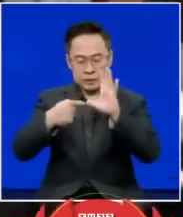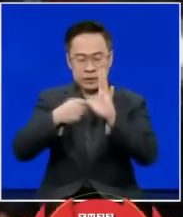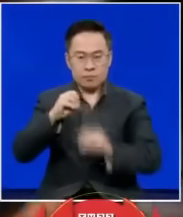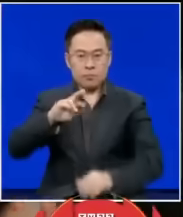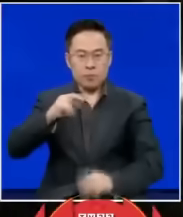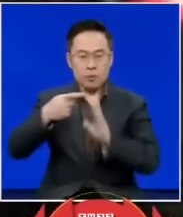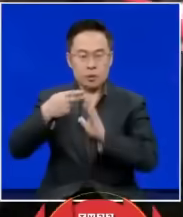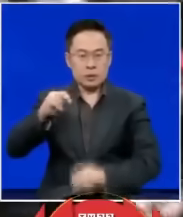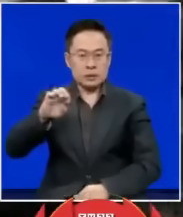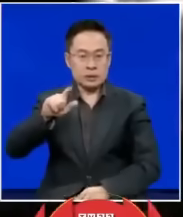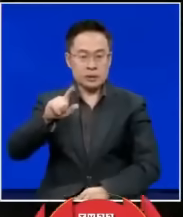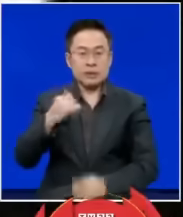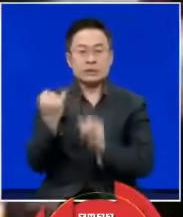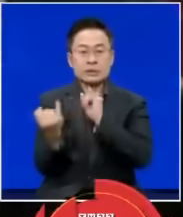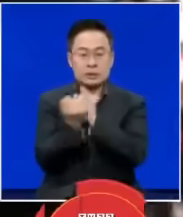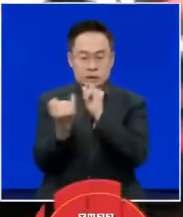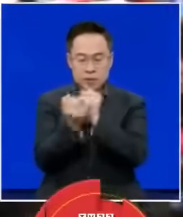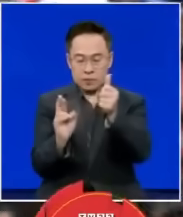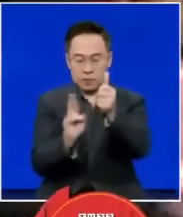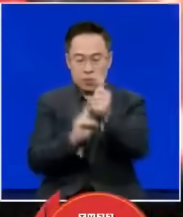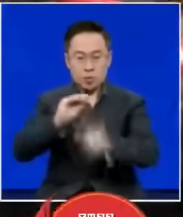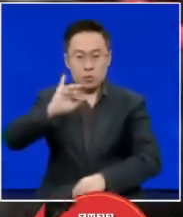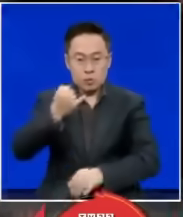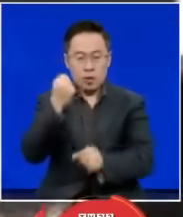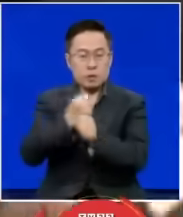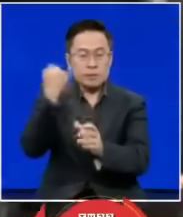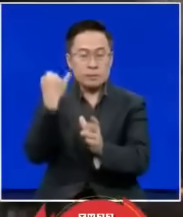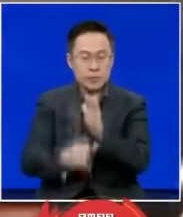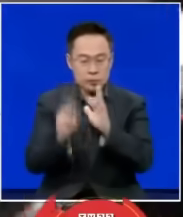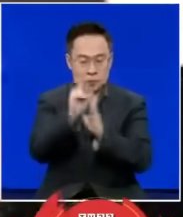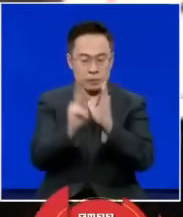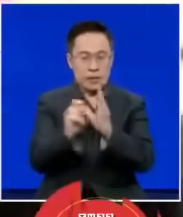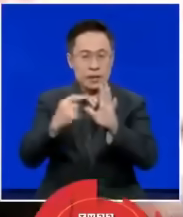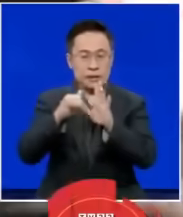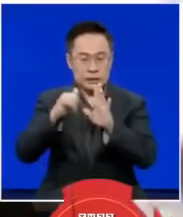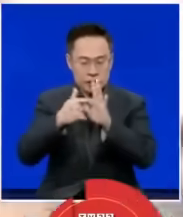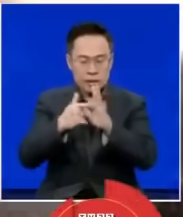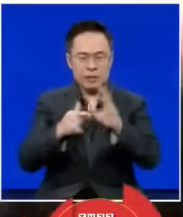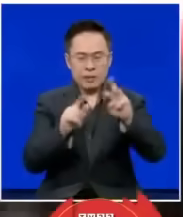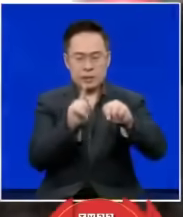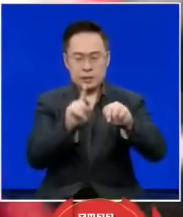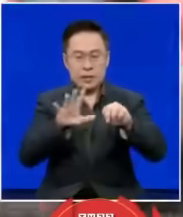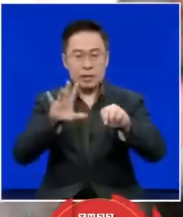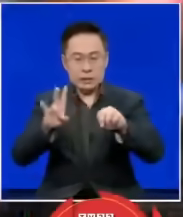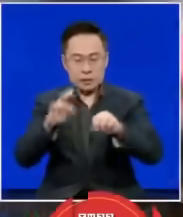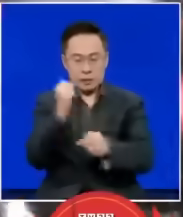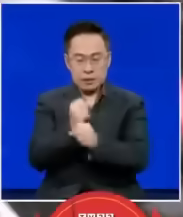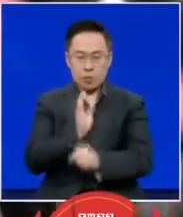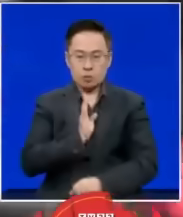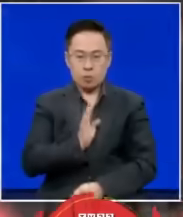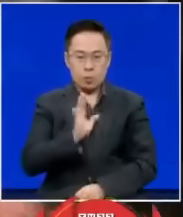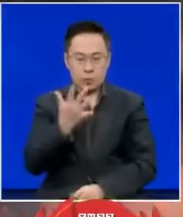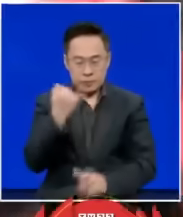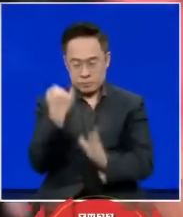คนนี้เป็นลูกน้องคนสนิทของบิ๊กโจ๊กในความผิดตามประมวลกฎหมายอาญามาตรา157เป็นเจ้าพนักงานปฏิบัติหน้าที่โดยมิชอบ